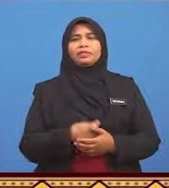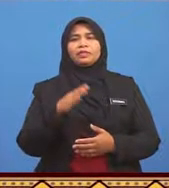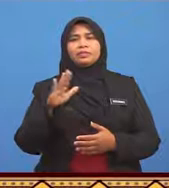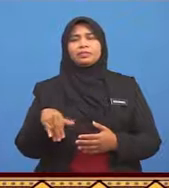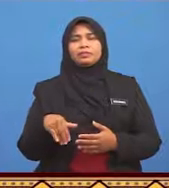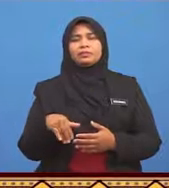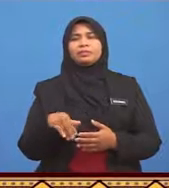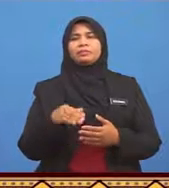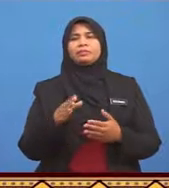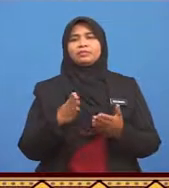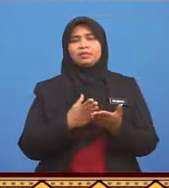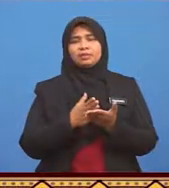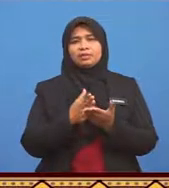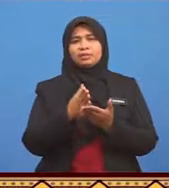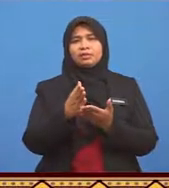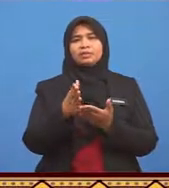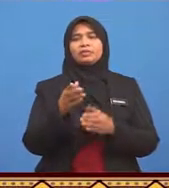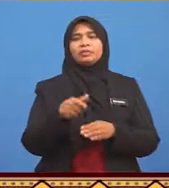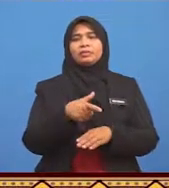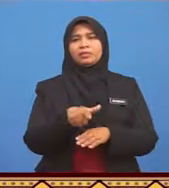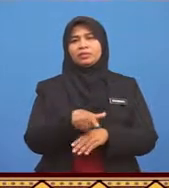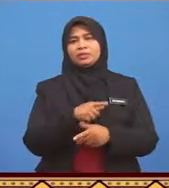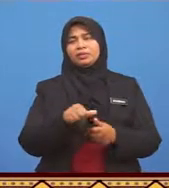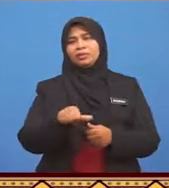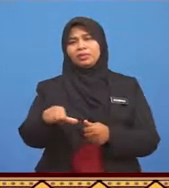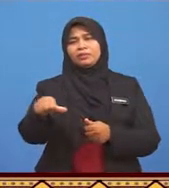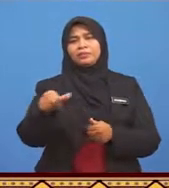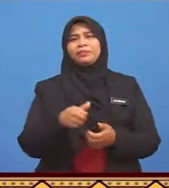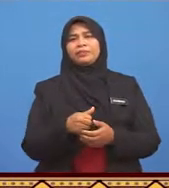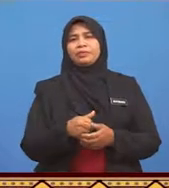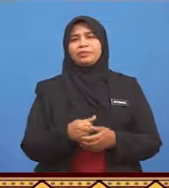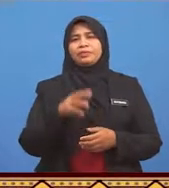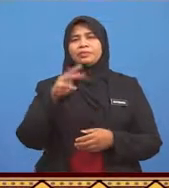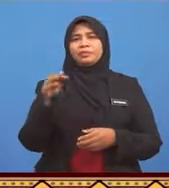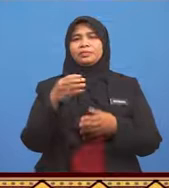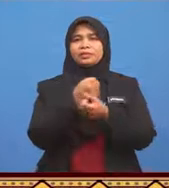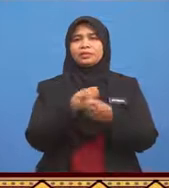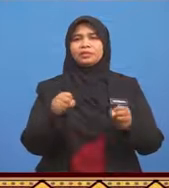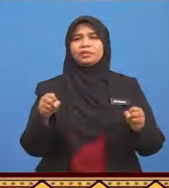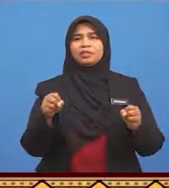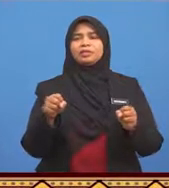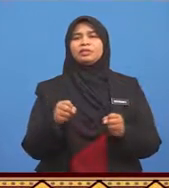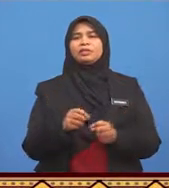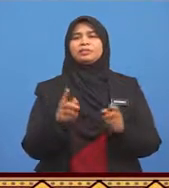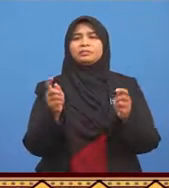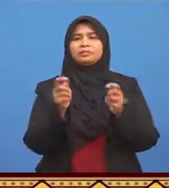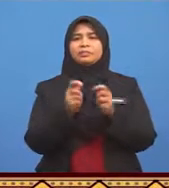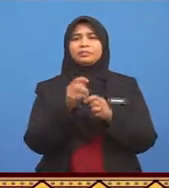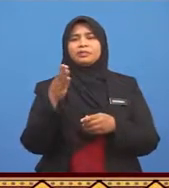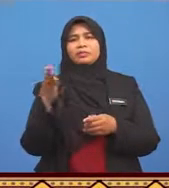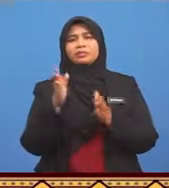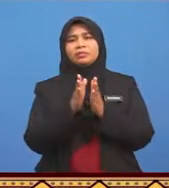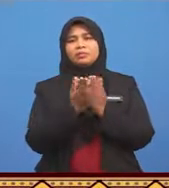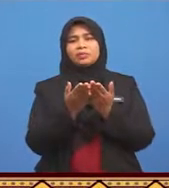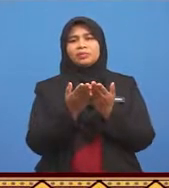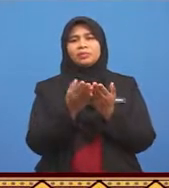Sebelum kapal kita berlayar lebih jauh, ustazah nak murid-murid sediakan dahulu seperti biasa buku